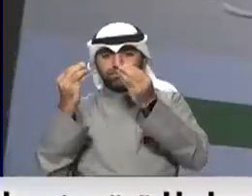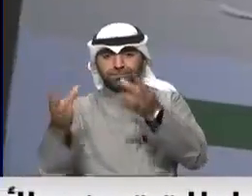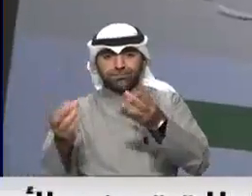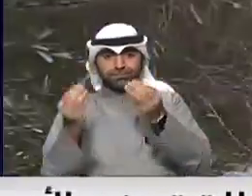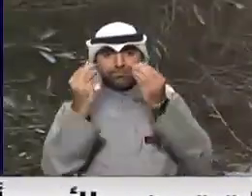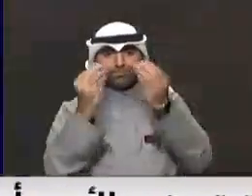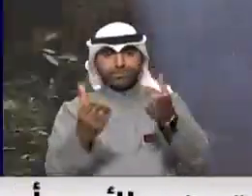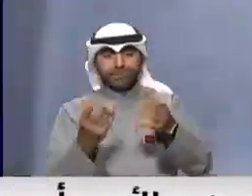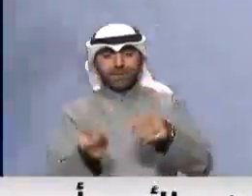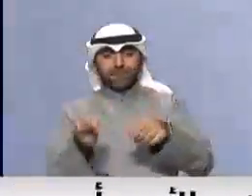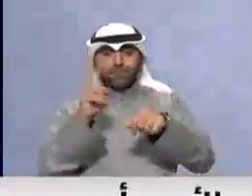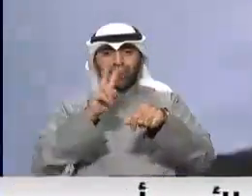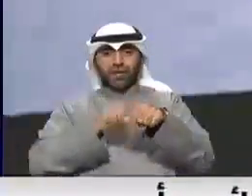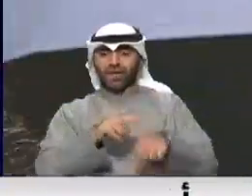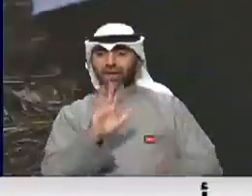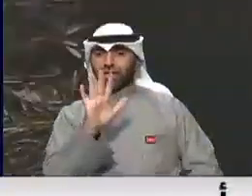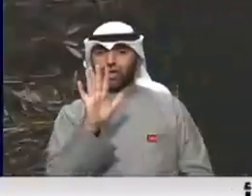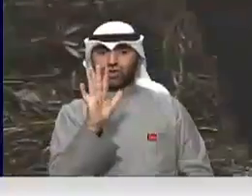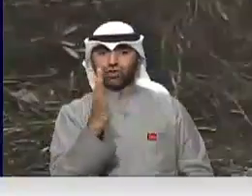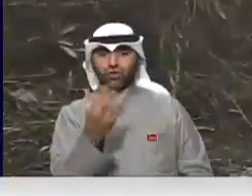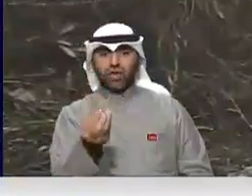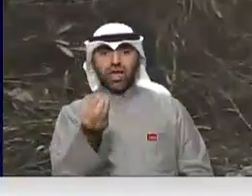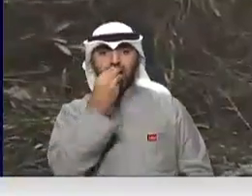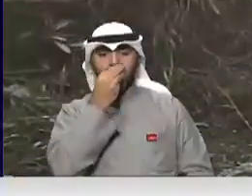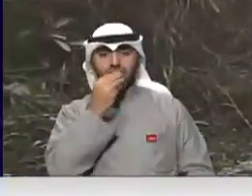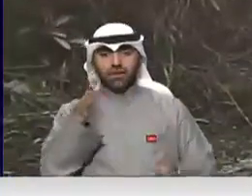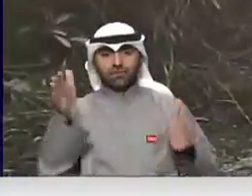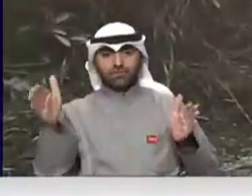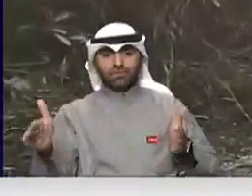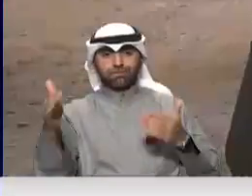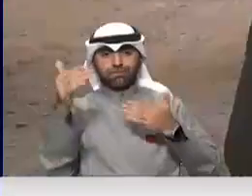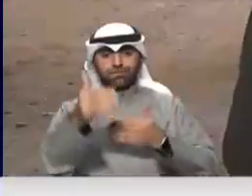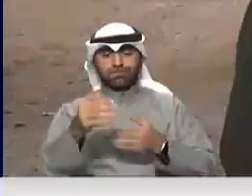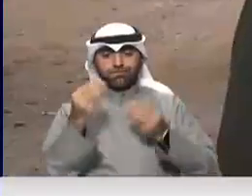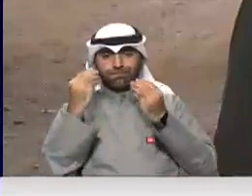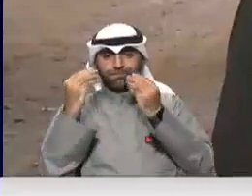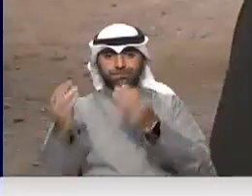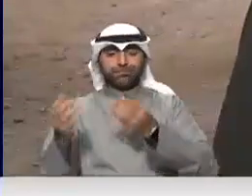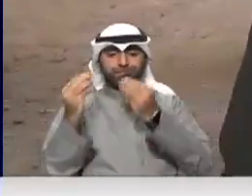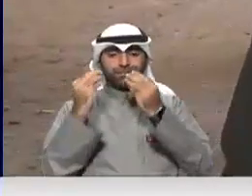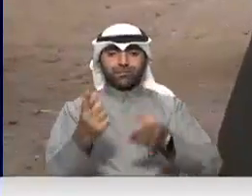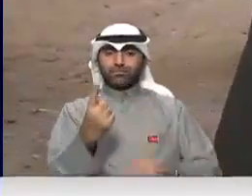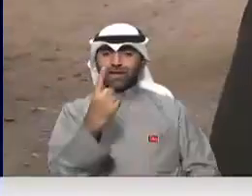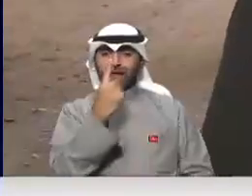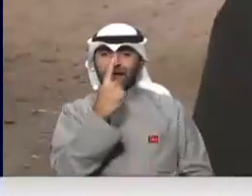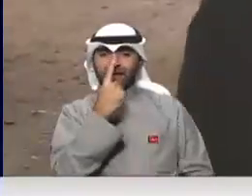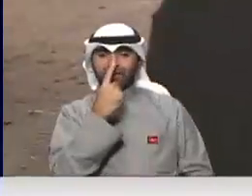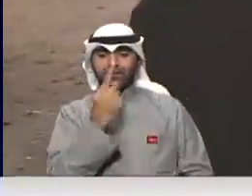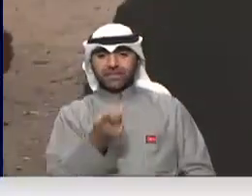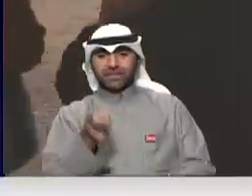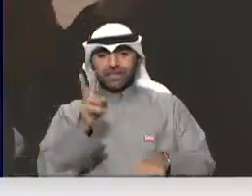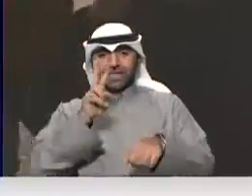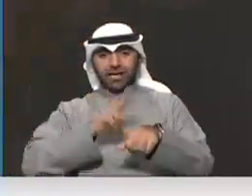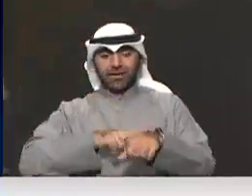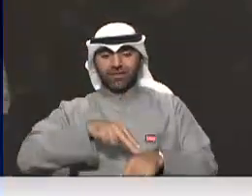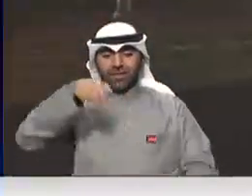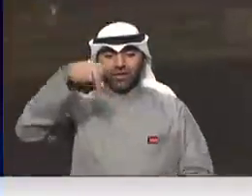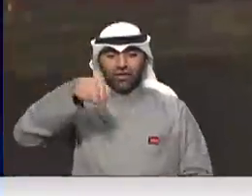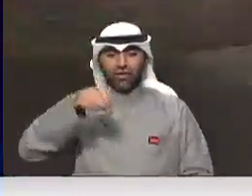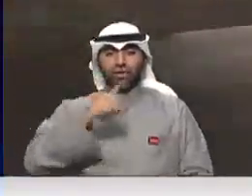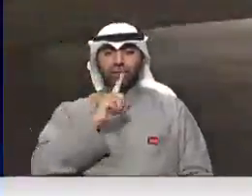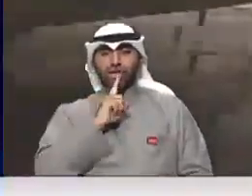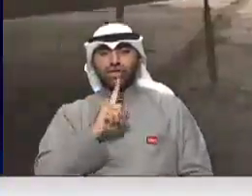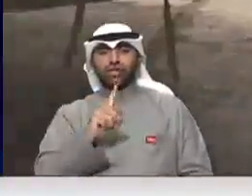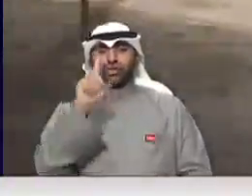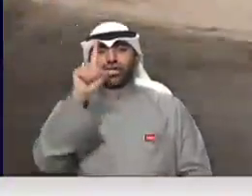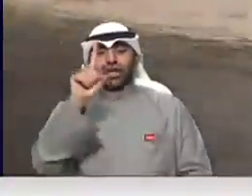البطانيات والحفاضات والحليب للأطفال والمواد الطبية. وإحنا اليوم أمس وصلنا طائرة، واليوم إحنا نجهز